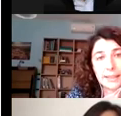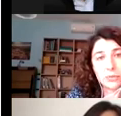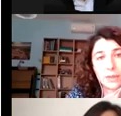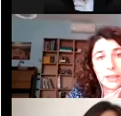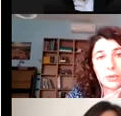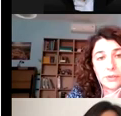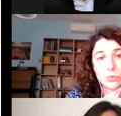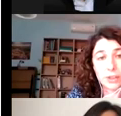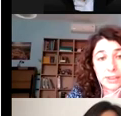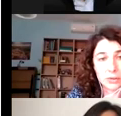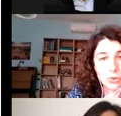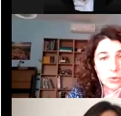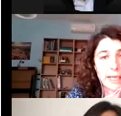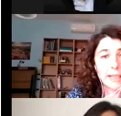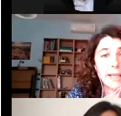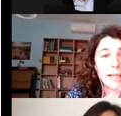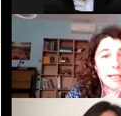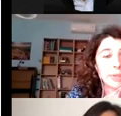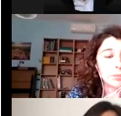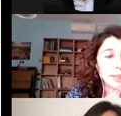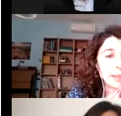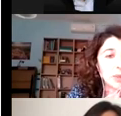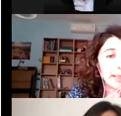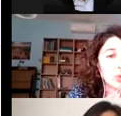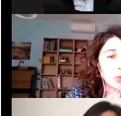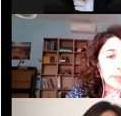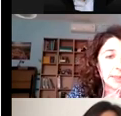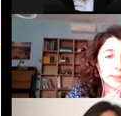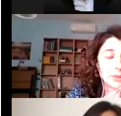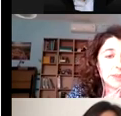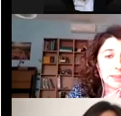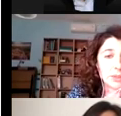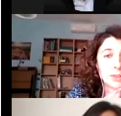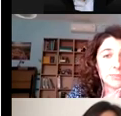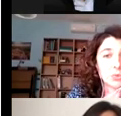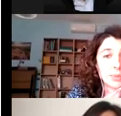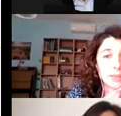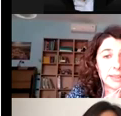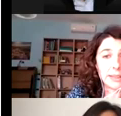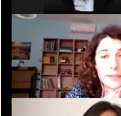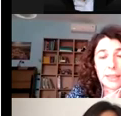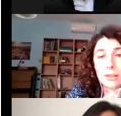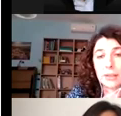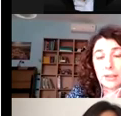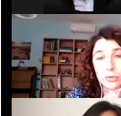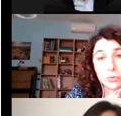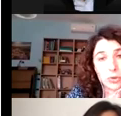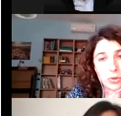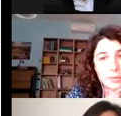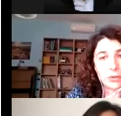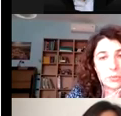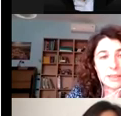impattare sul livello di fiducia istituzionale e in modo particolare come eh queste azioni e misure preventive che l